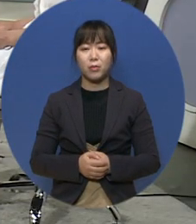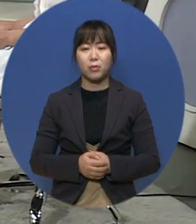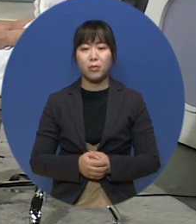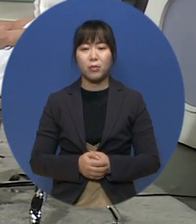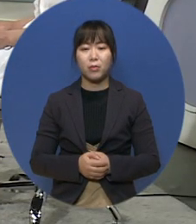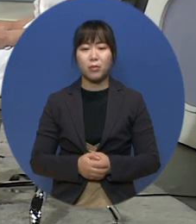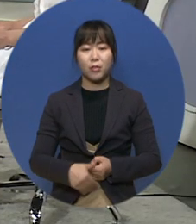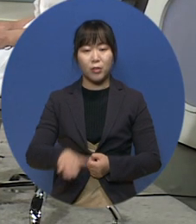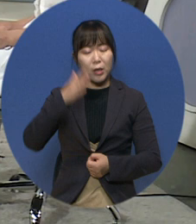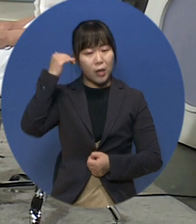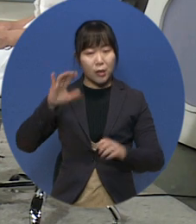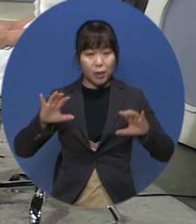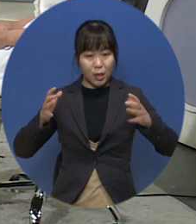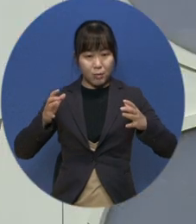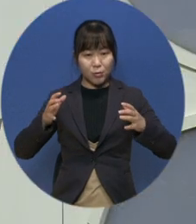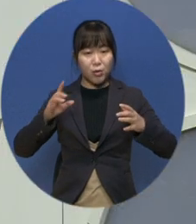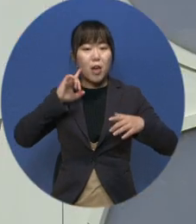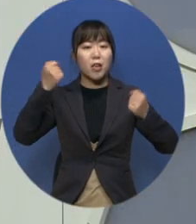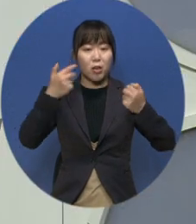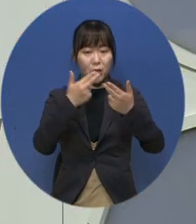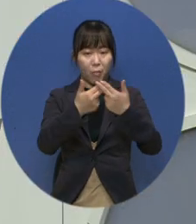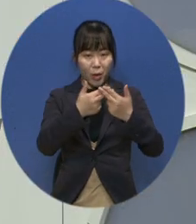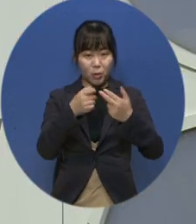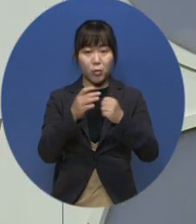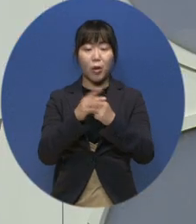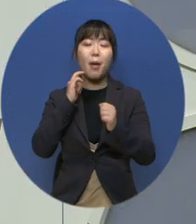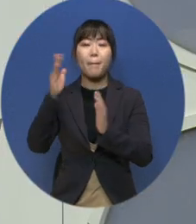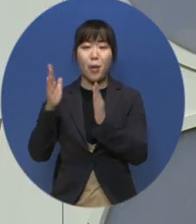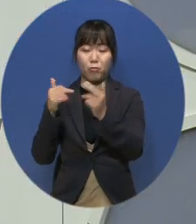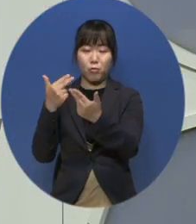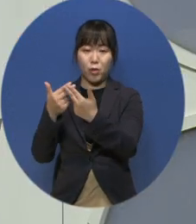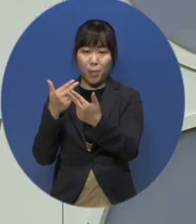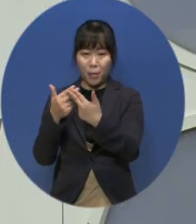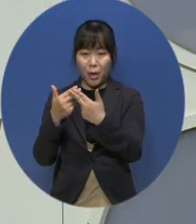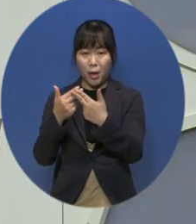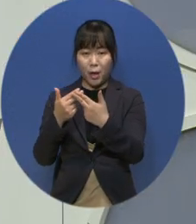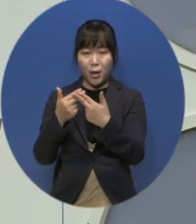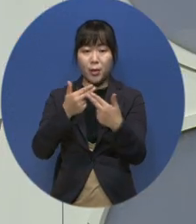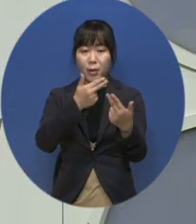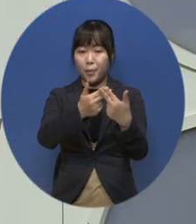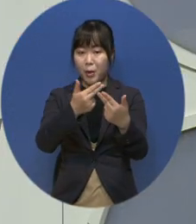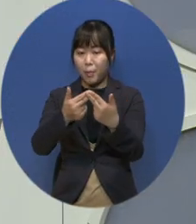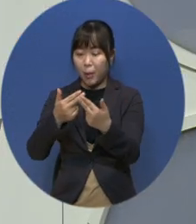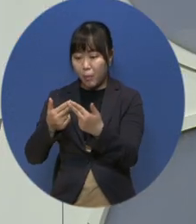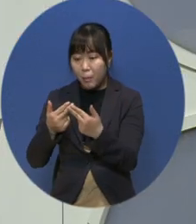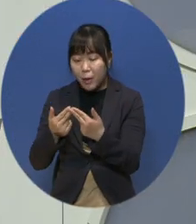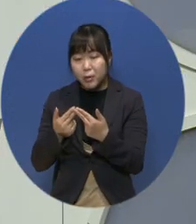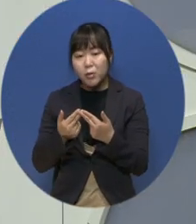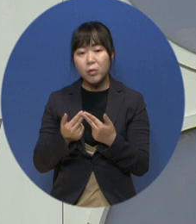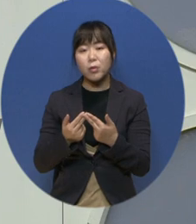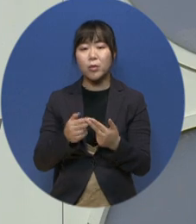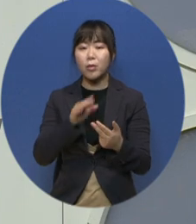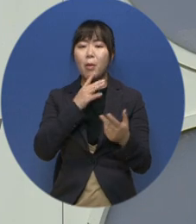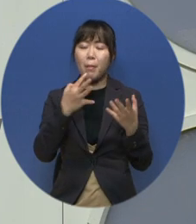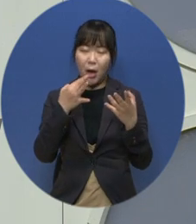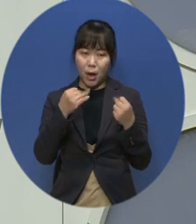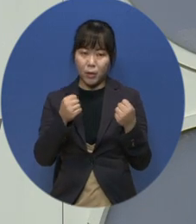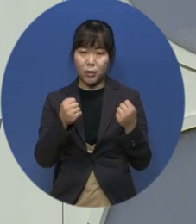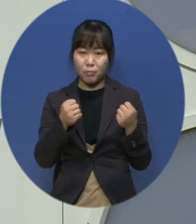저희 대한민국 연극협회라든가 배우협회 단체가 많죠. 네, 이런 협회 차원에서도 많은 펀딩이